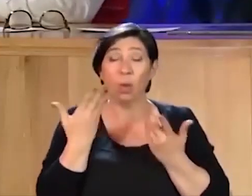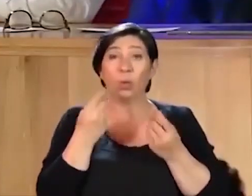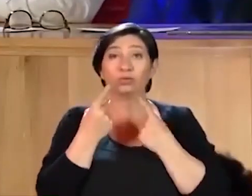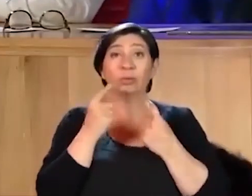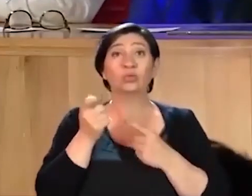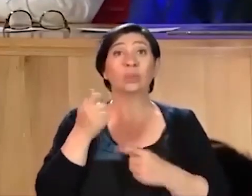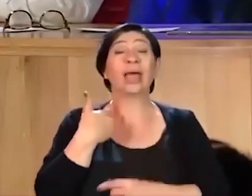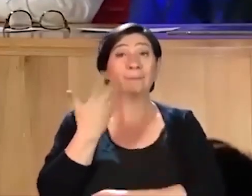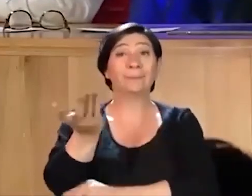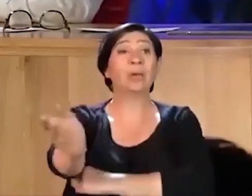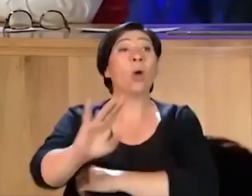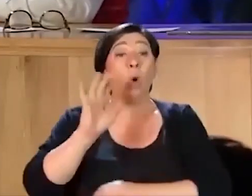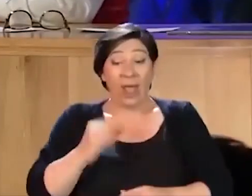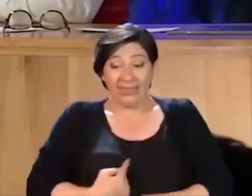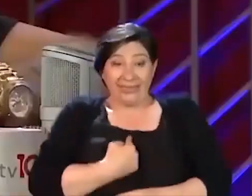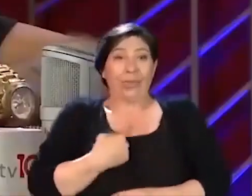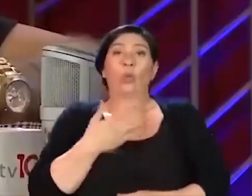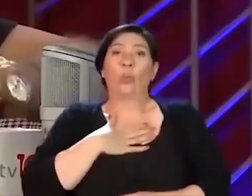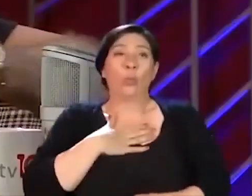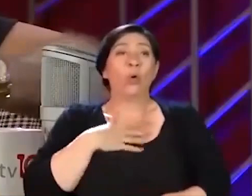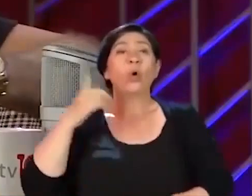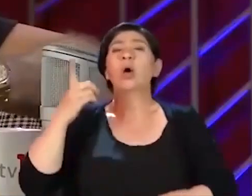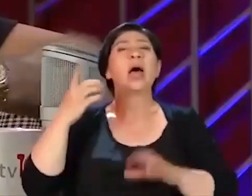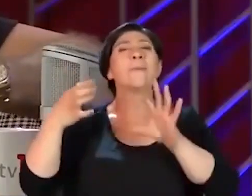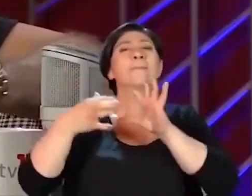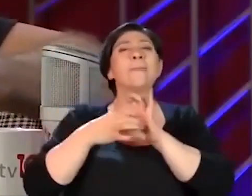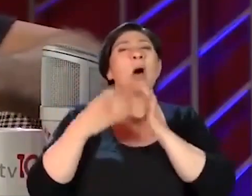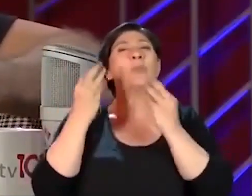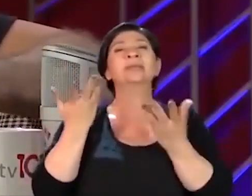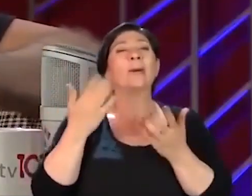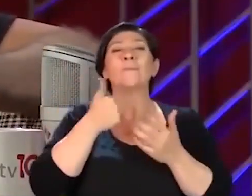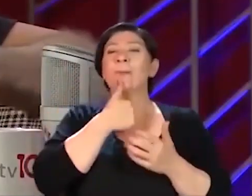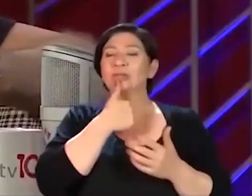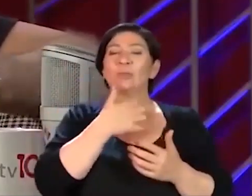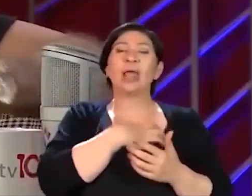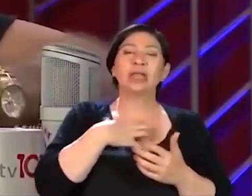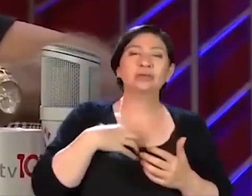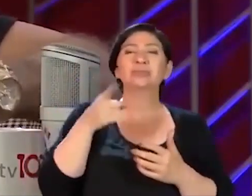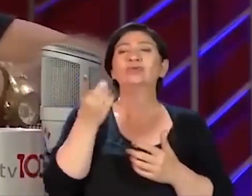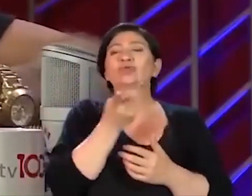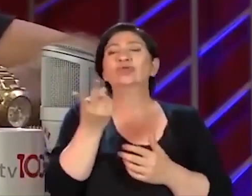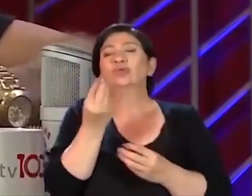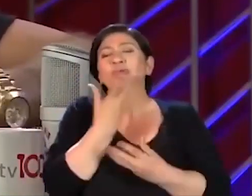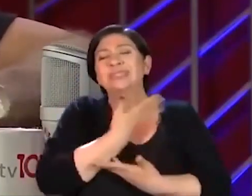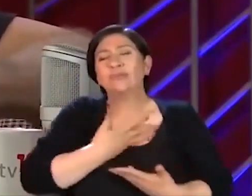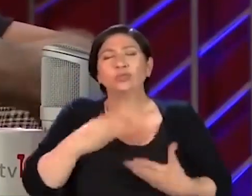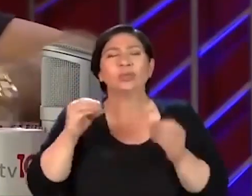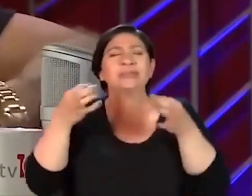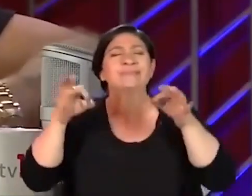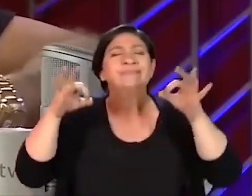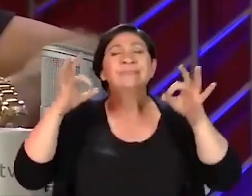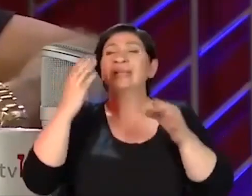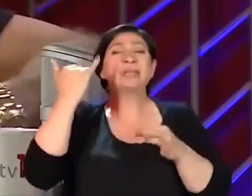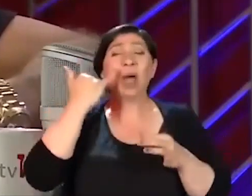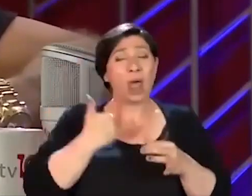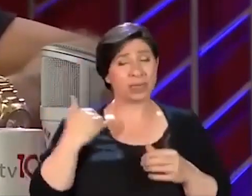konuşmak zorundayım Zaten böyle hissediyorum çünkü onlarla şu an babamın şöyle kalmasını istiyorum Babacığım anneciğim seni çok seviyorum çok değer veriyorum ne